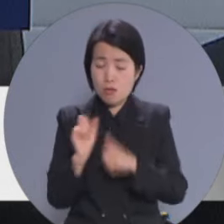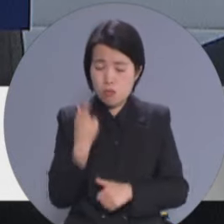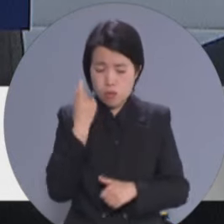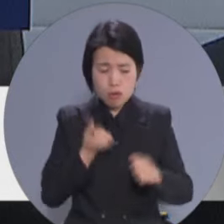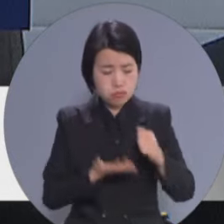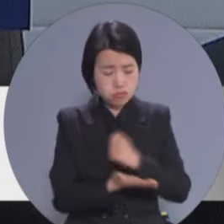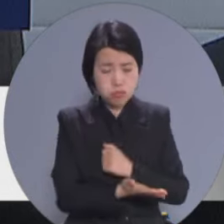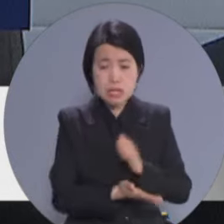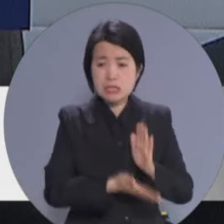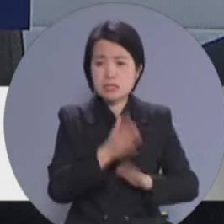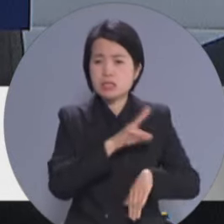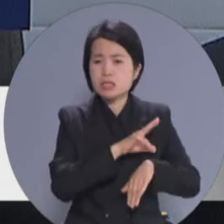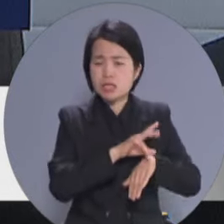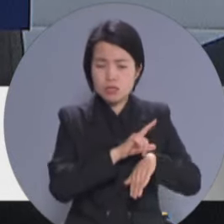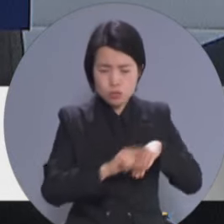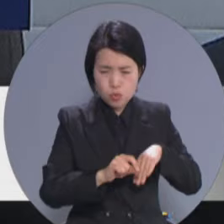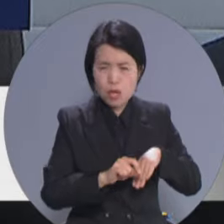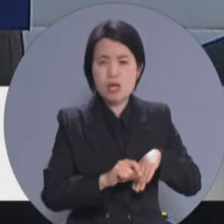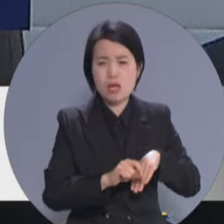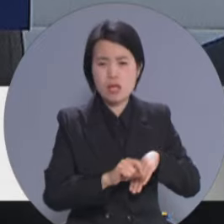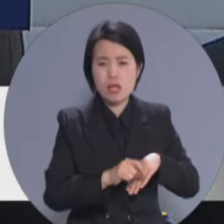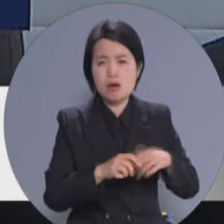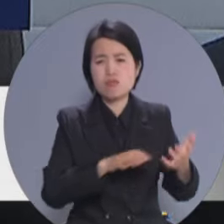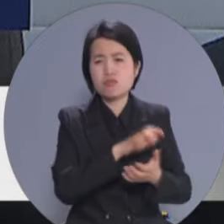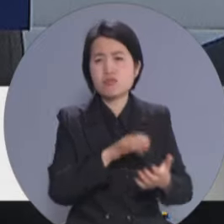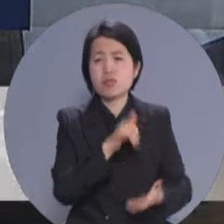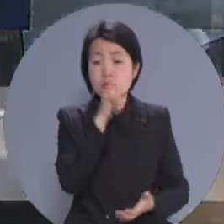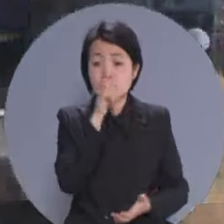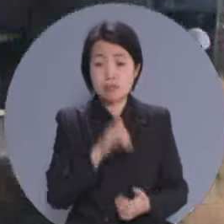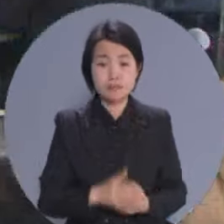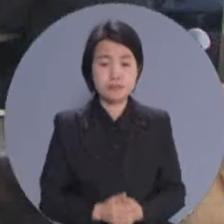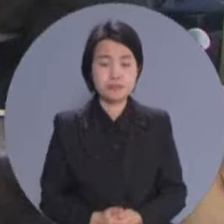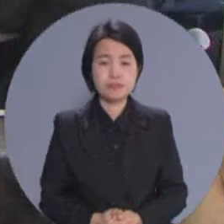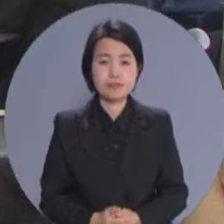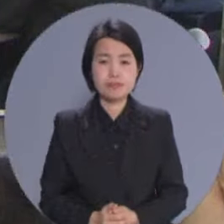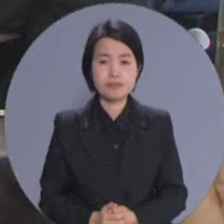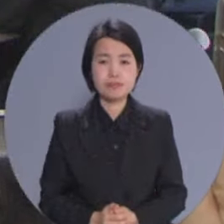있습니다. 김주희 기자가 보도합니다.